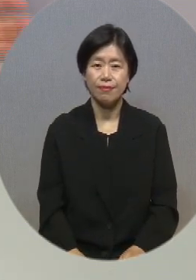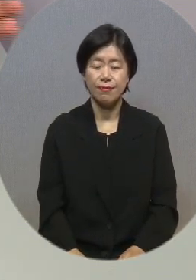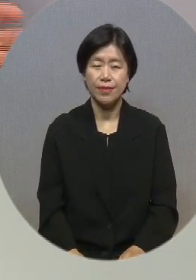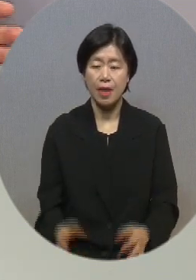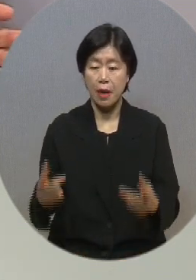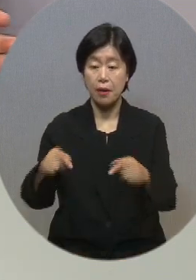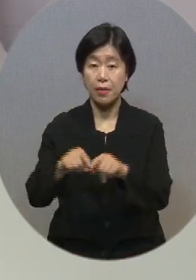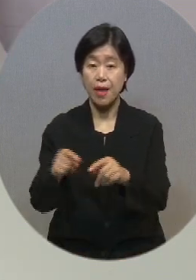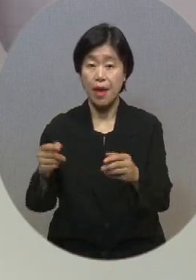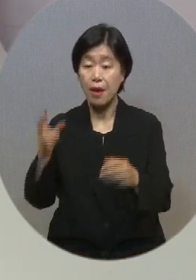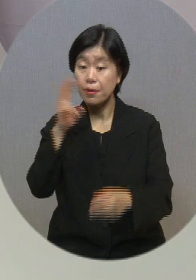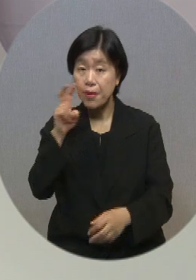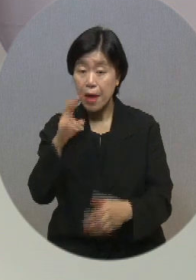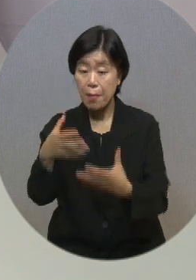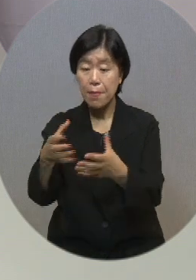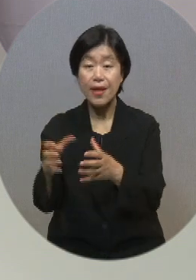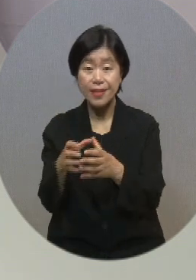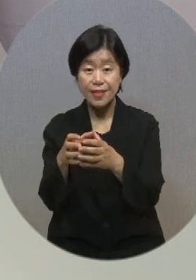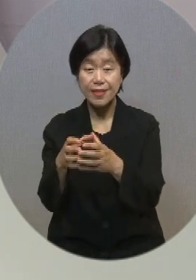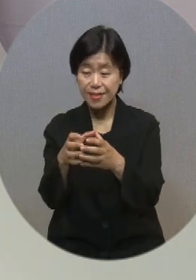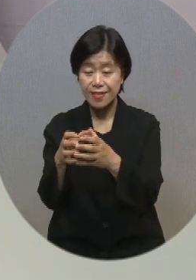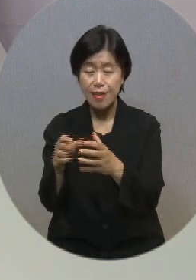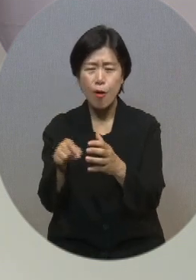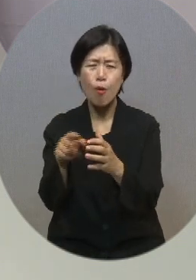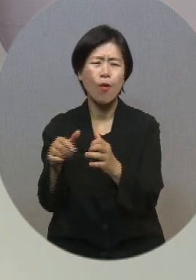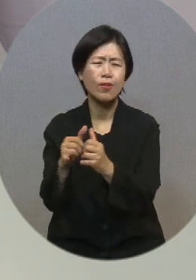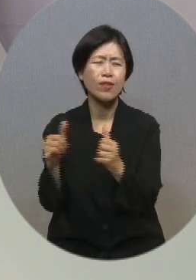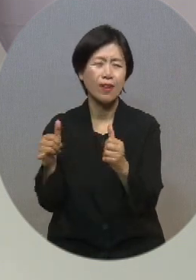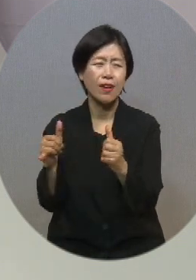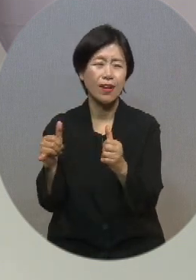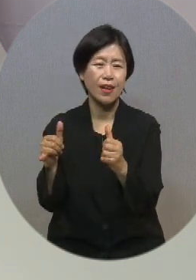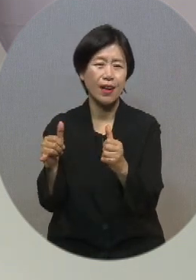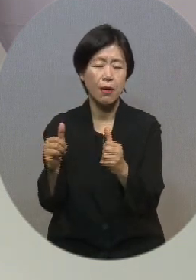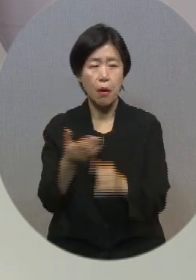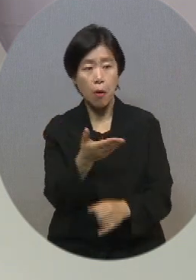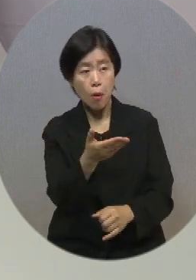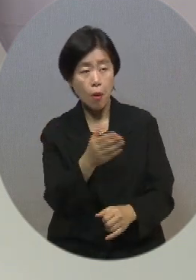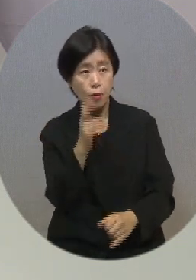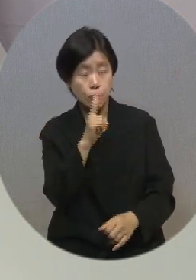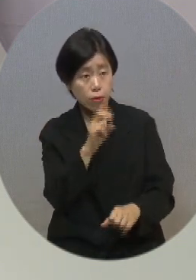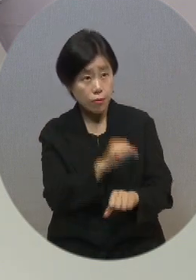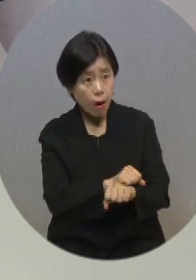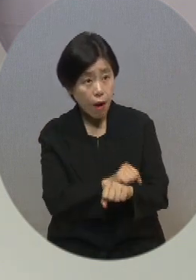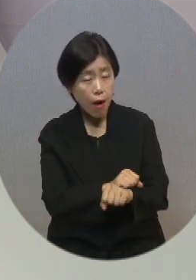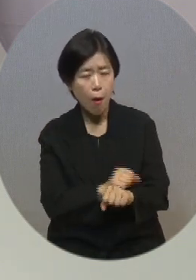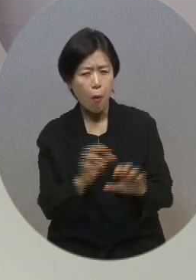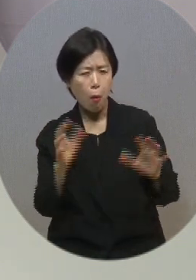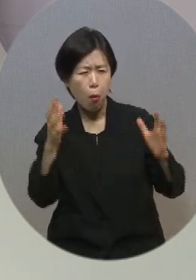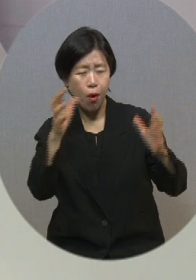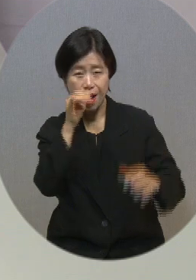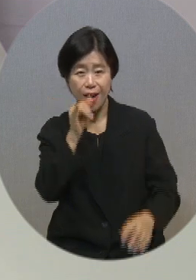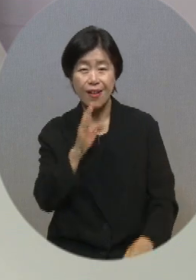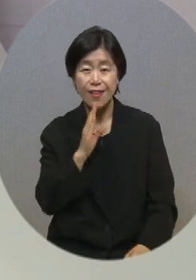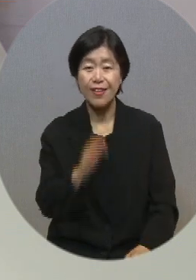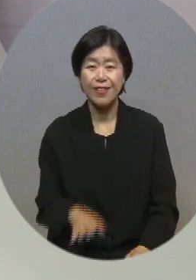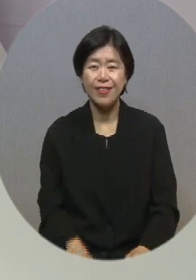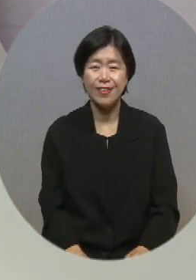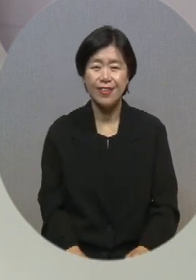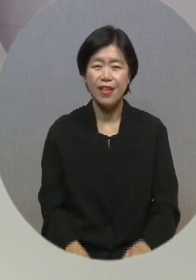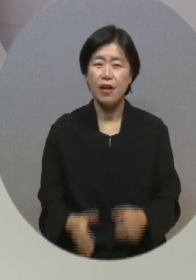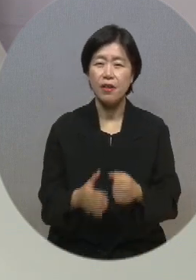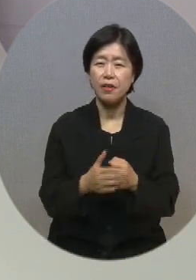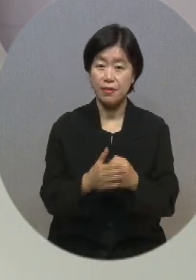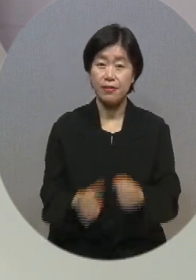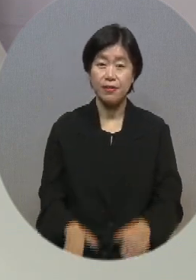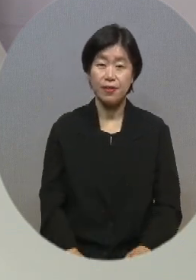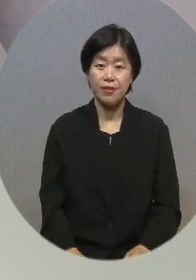기쁘게 느껴진단 말이에요. 네, 네. 왜냐면 수준이 같은 분들이 모였으니까 야 우리 수준이면 저렇게 이 얼마 결선도